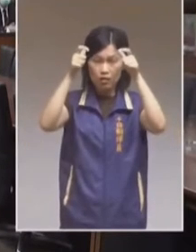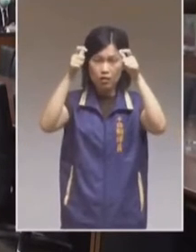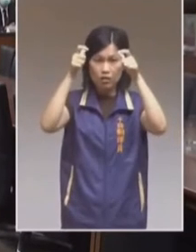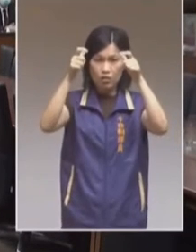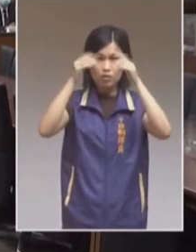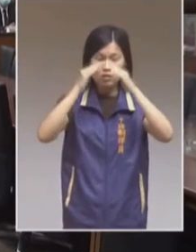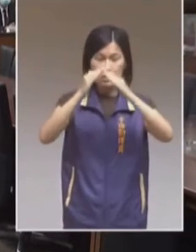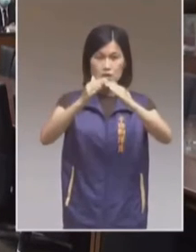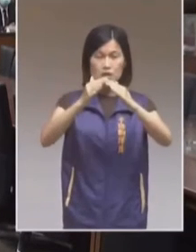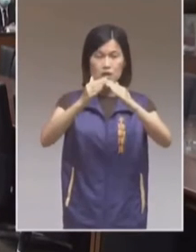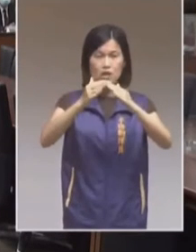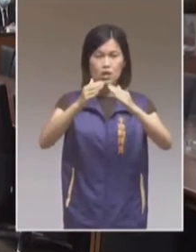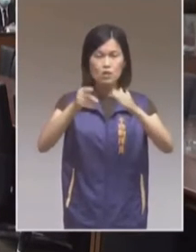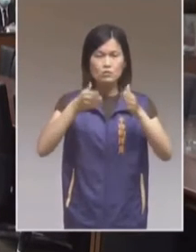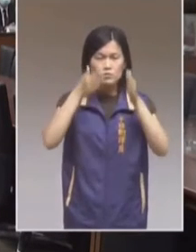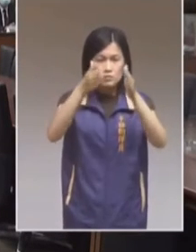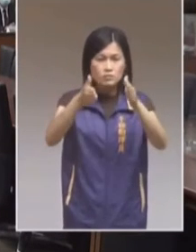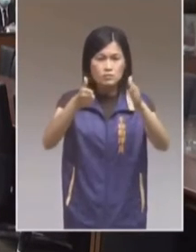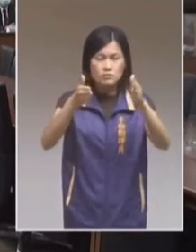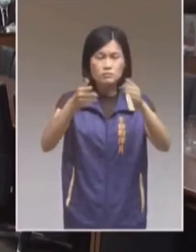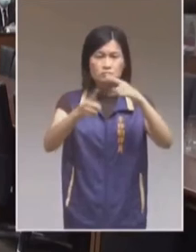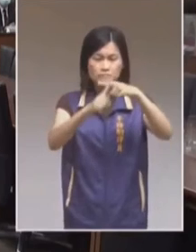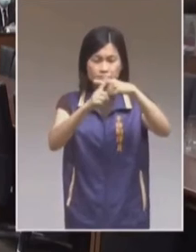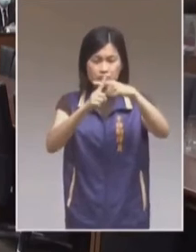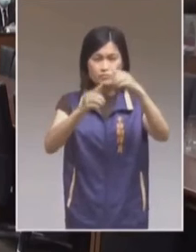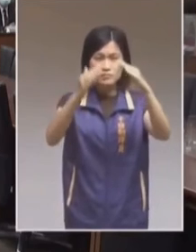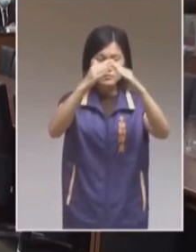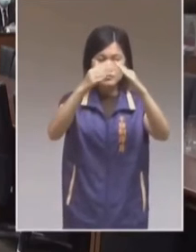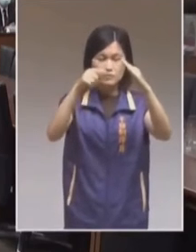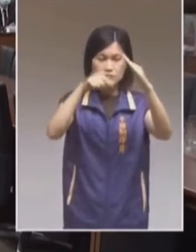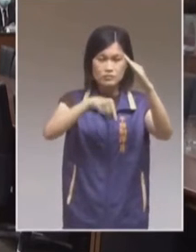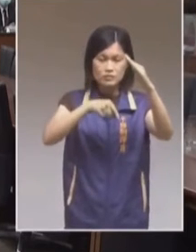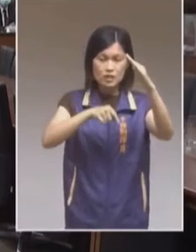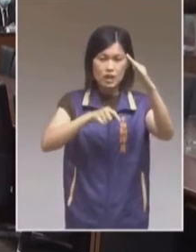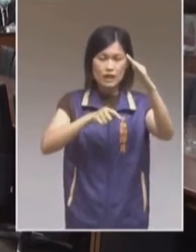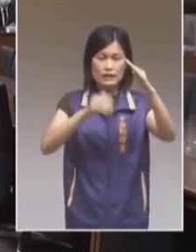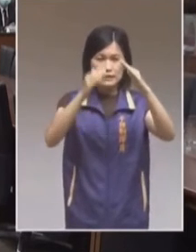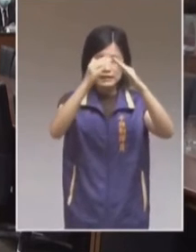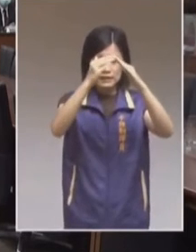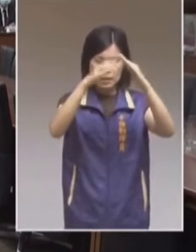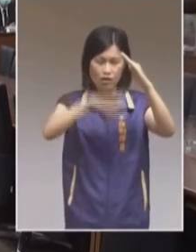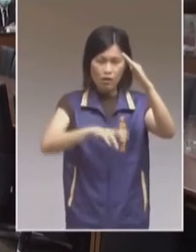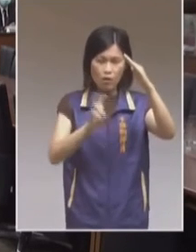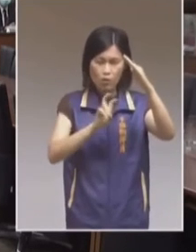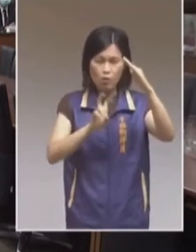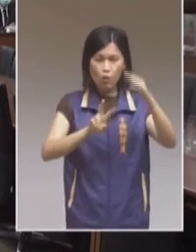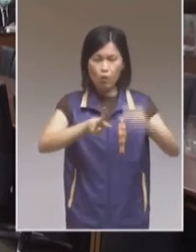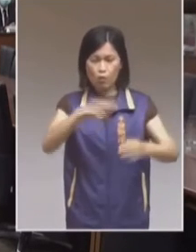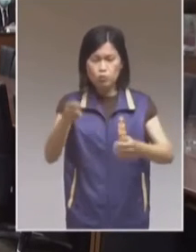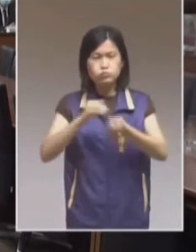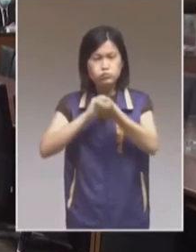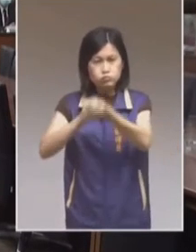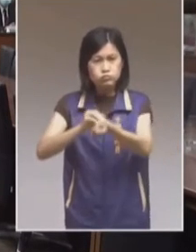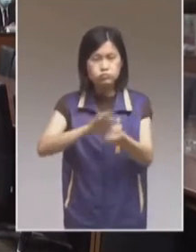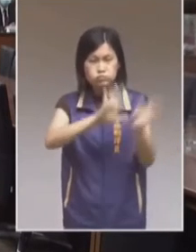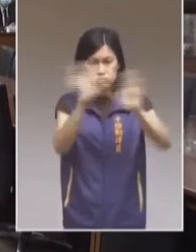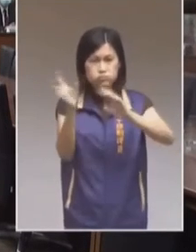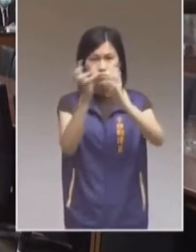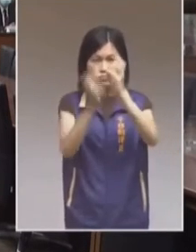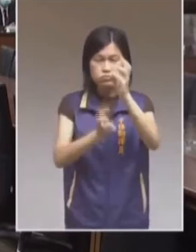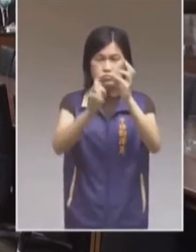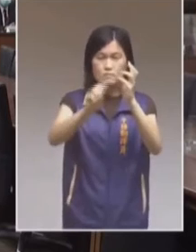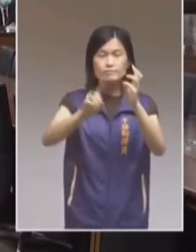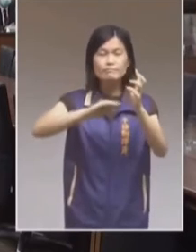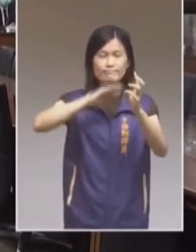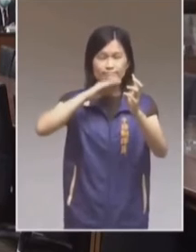对于我们确诊个案的居家照护跟转诊，那我们怎么做详细的方案我们等一下会做说明。那我